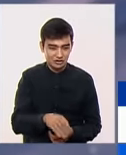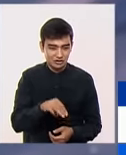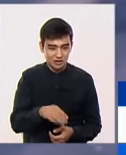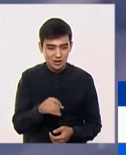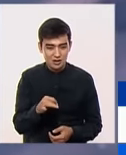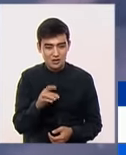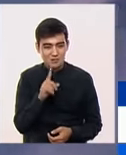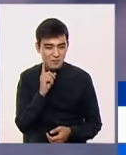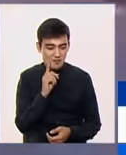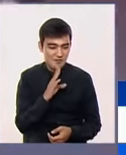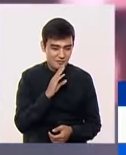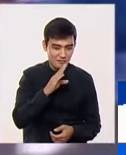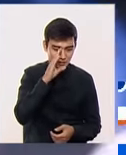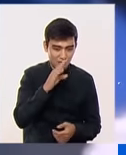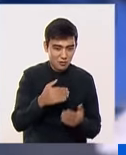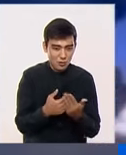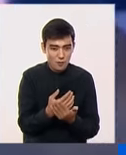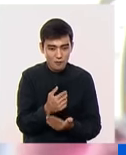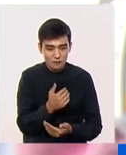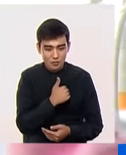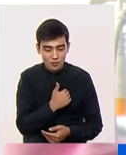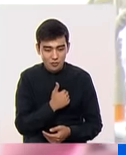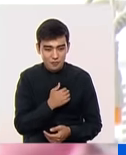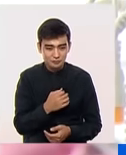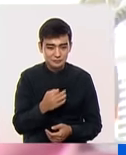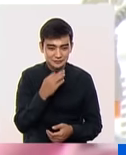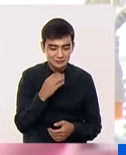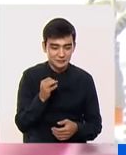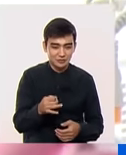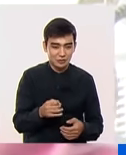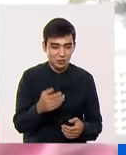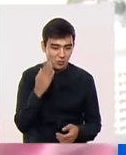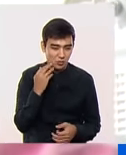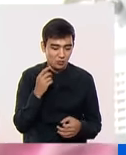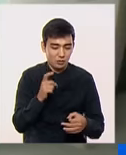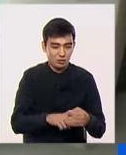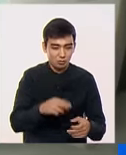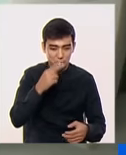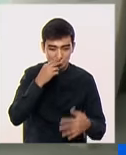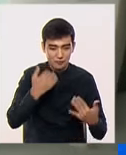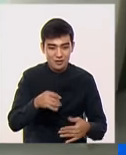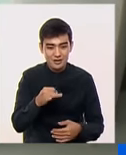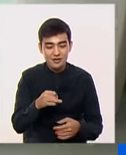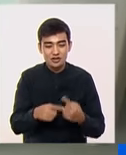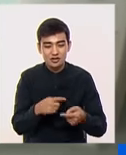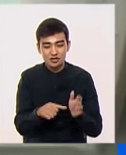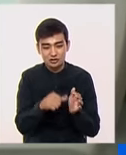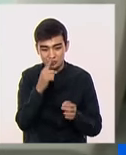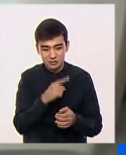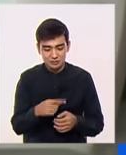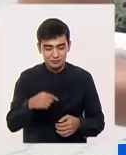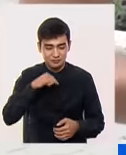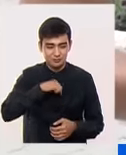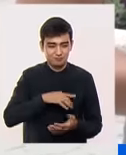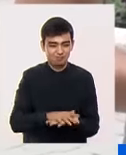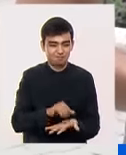юноши и девушки хотят испытать новые ощущения подсесть очень легко а уже через полгода год органы отказываются организм буквально сгорает